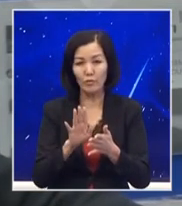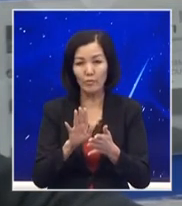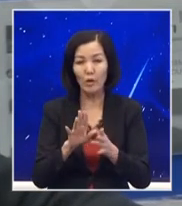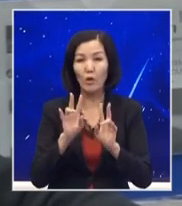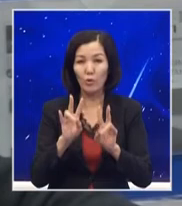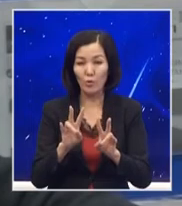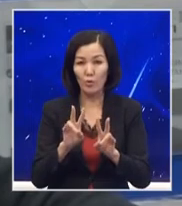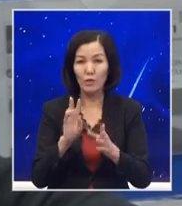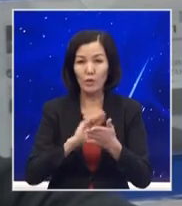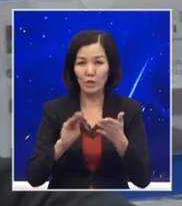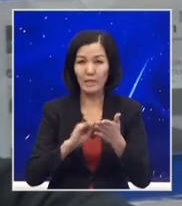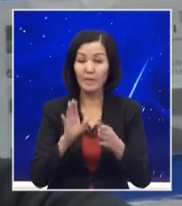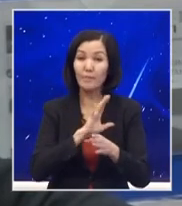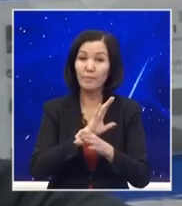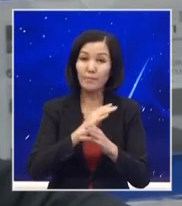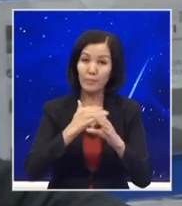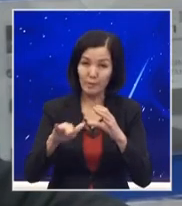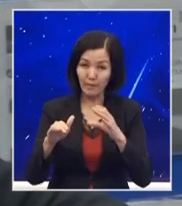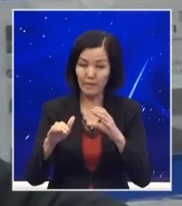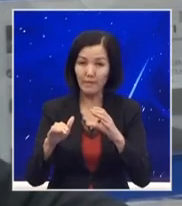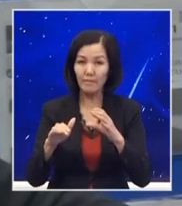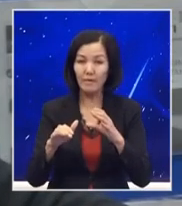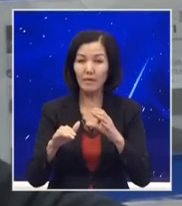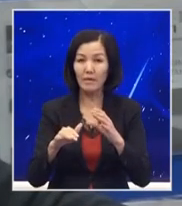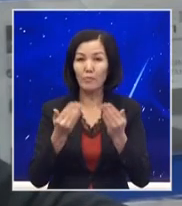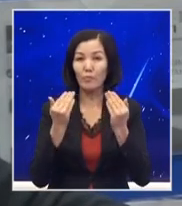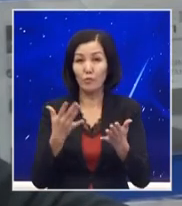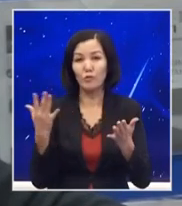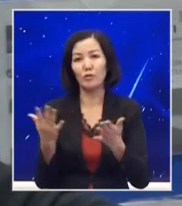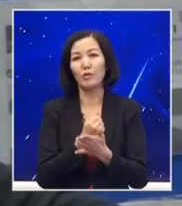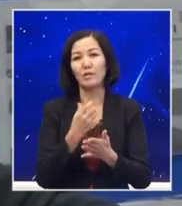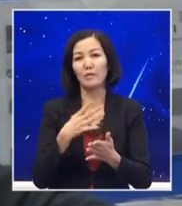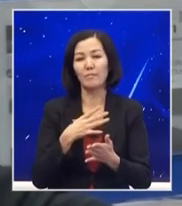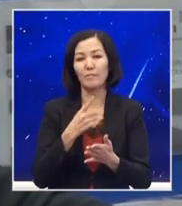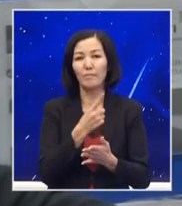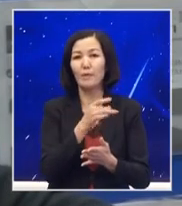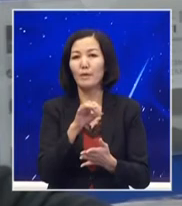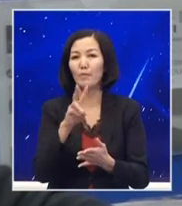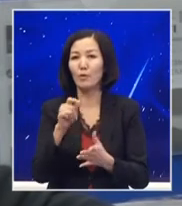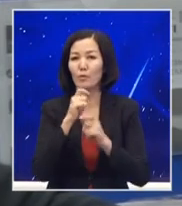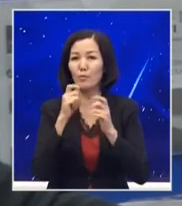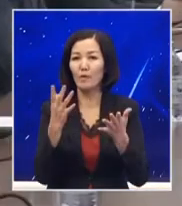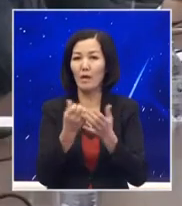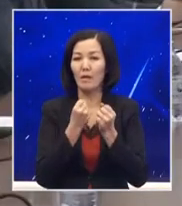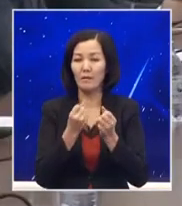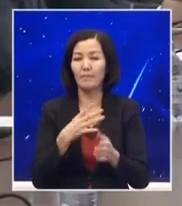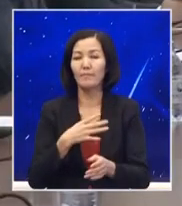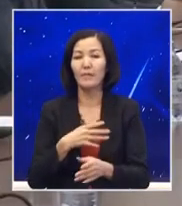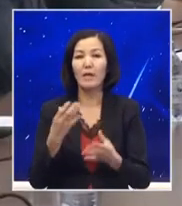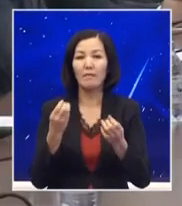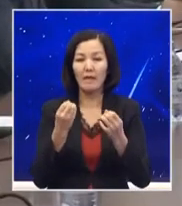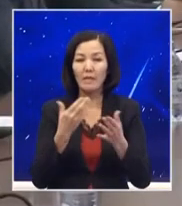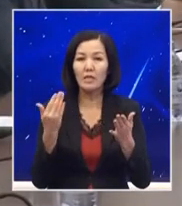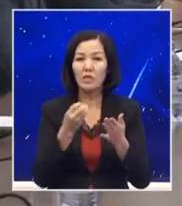енді жазып жібердім. Нәтижесін бағаланып отыр. Рахмет сіздерге. Тағы бір